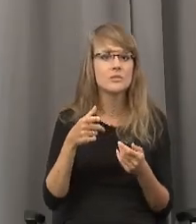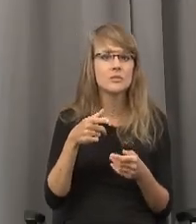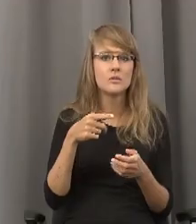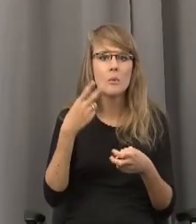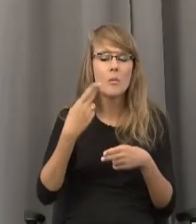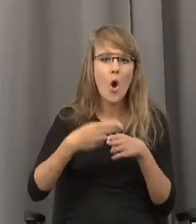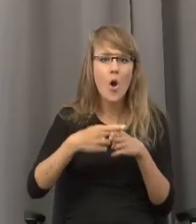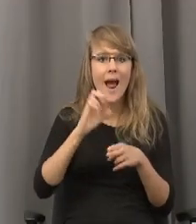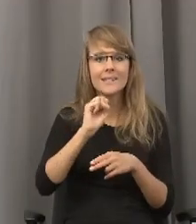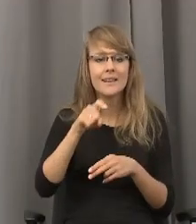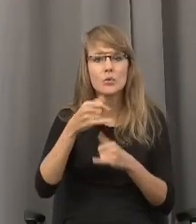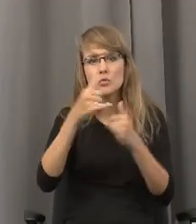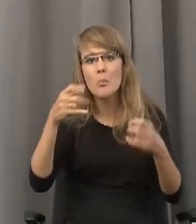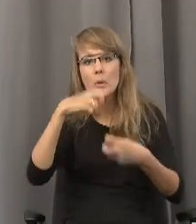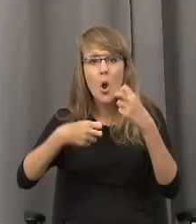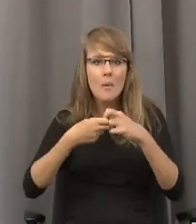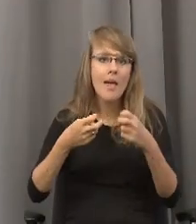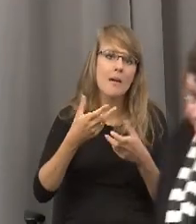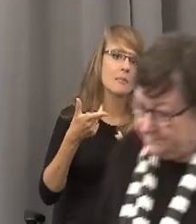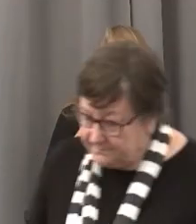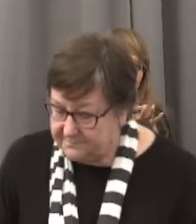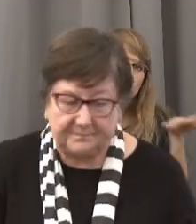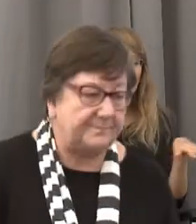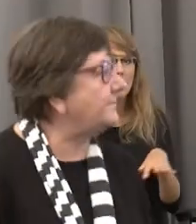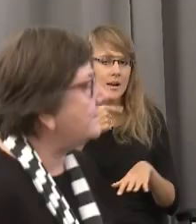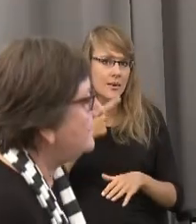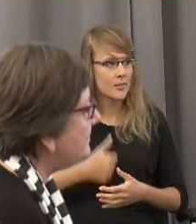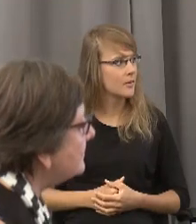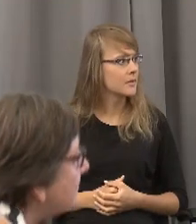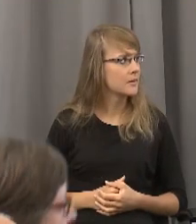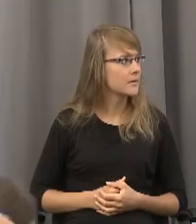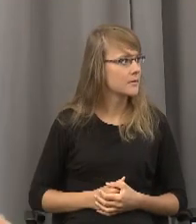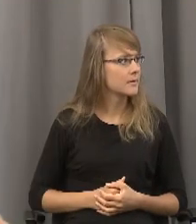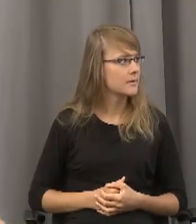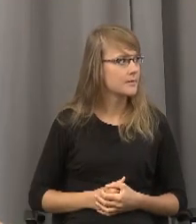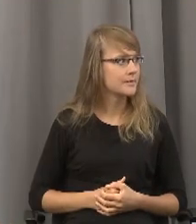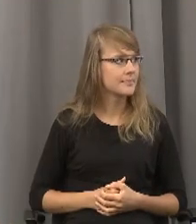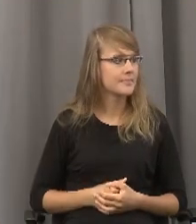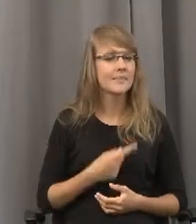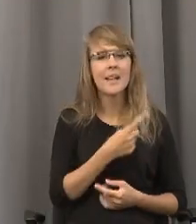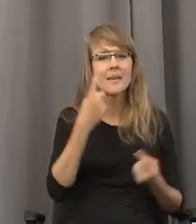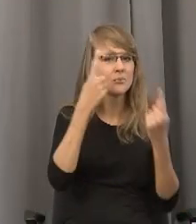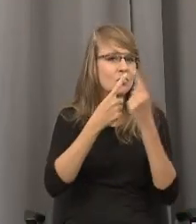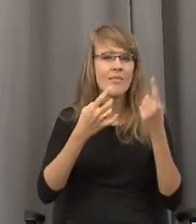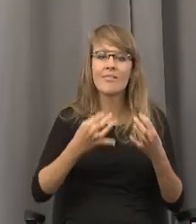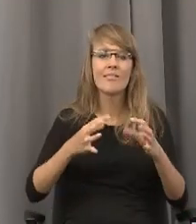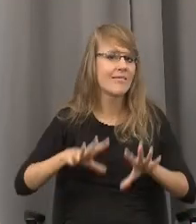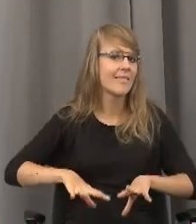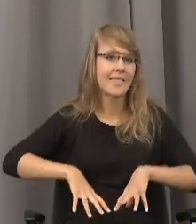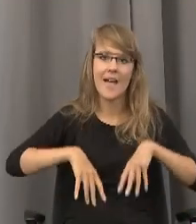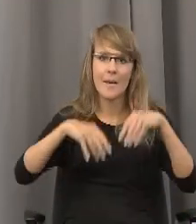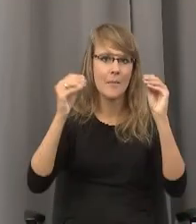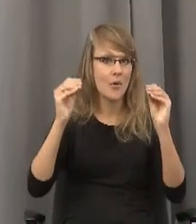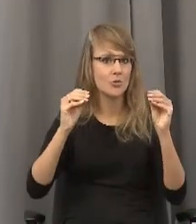chorobę Alzheimera w Polsce. Bardzo proszę. Ja może rozpocznę zamiast zakończyć pokazaniem, tak jak było ostatnio. Ja mam nadzieję,